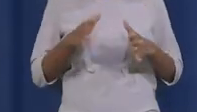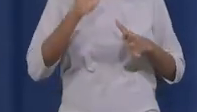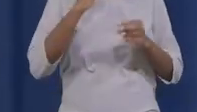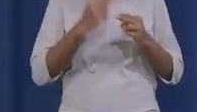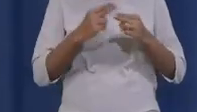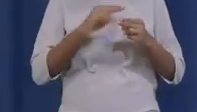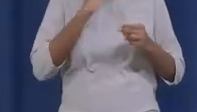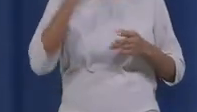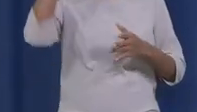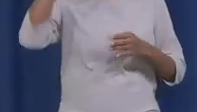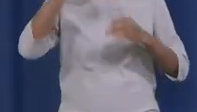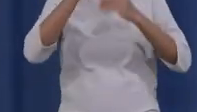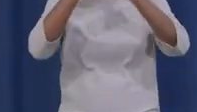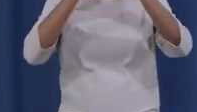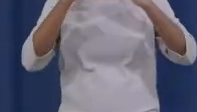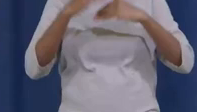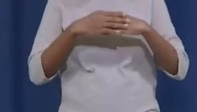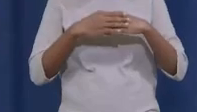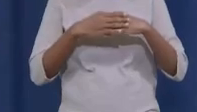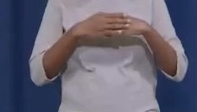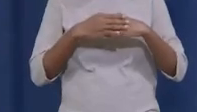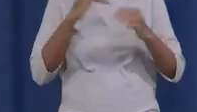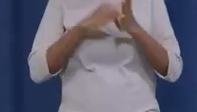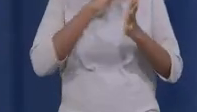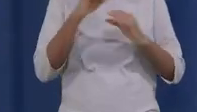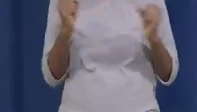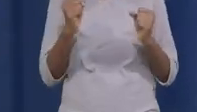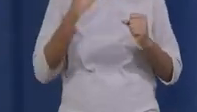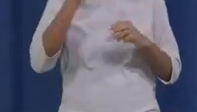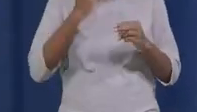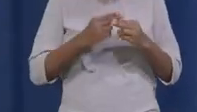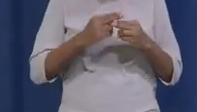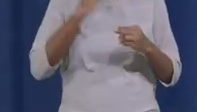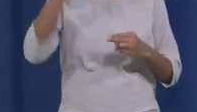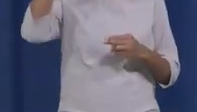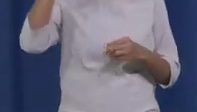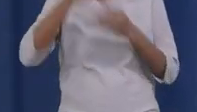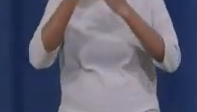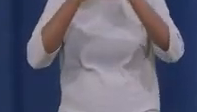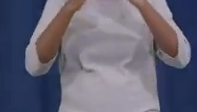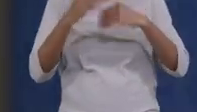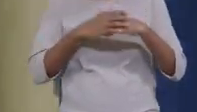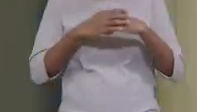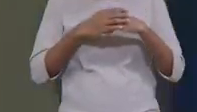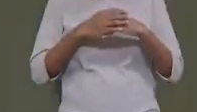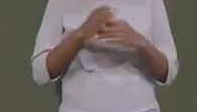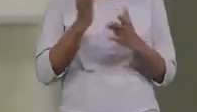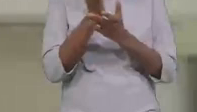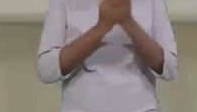pleut, ton nom est là-bas au ciel. Il fait chaud, ton nom est là-bas au ciel.